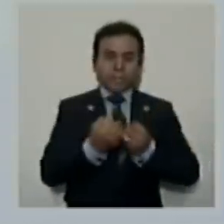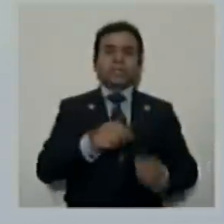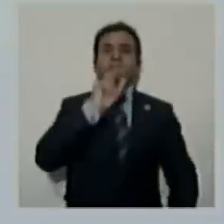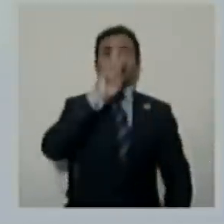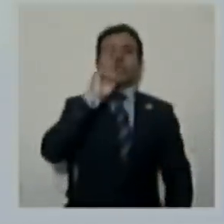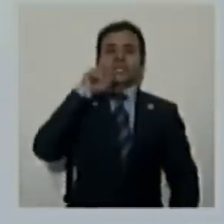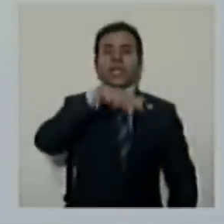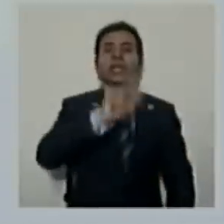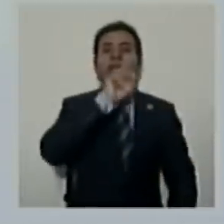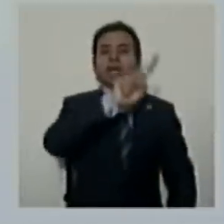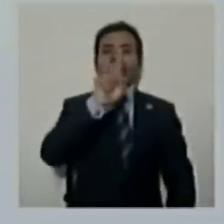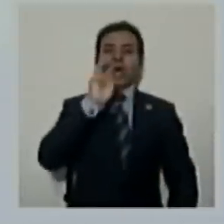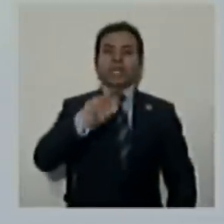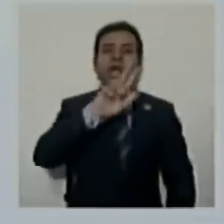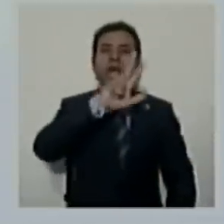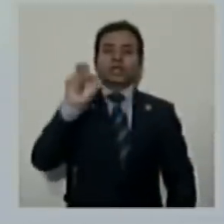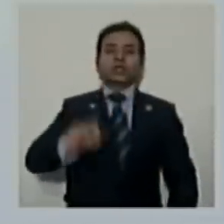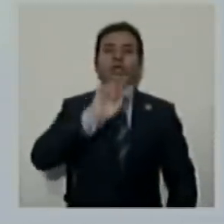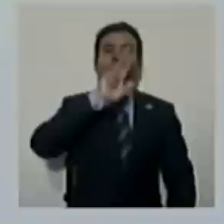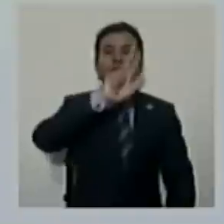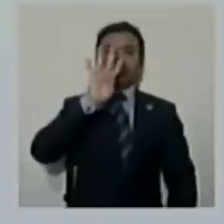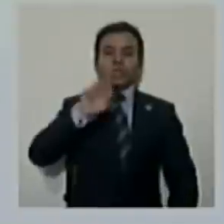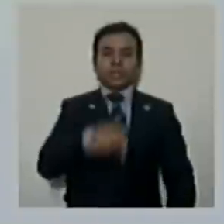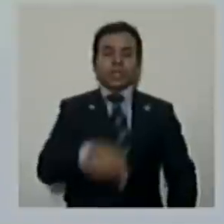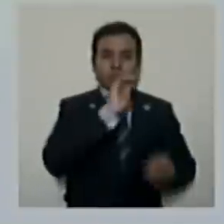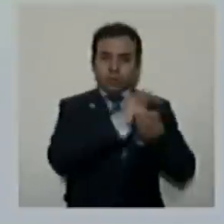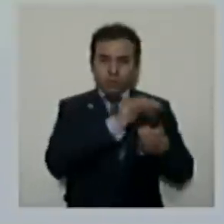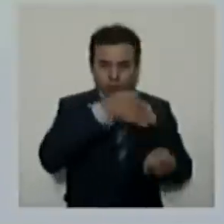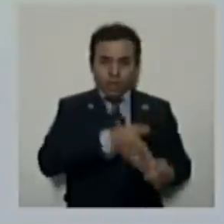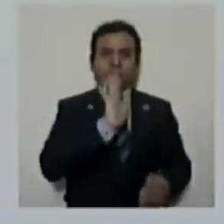24 ঘন্টায় 40,922টি। এ পর্যন্ত সংগৃহীত আছে